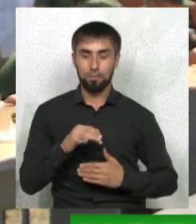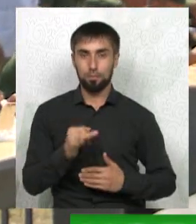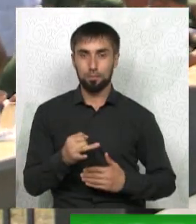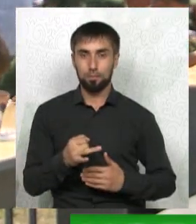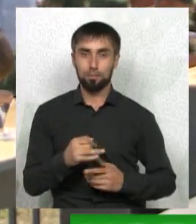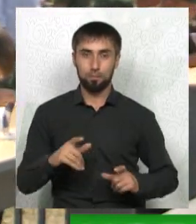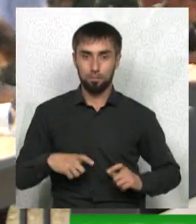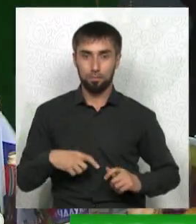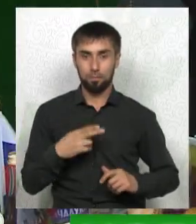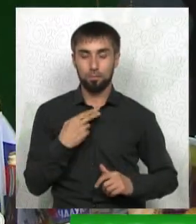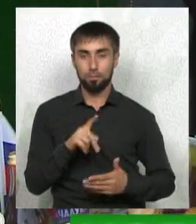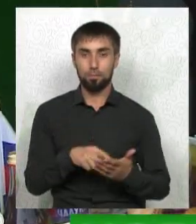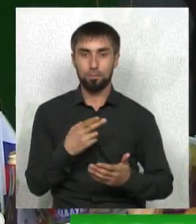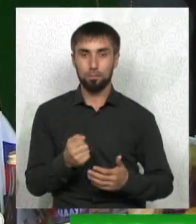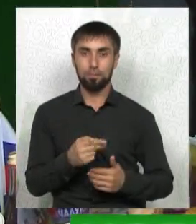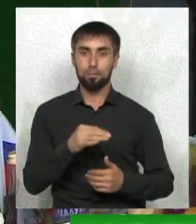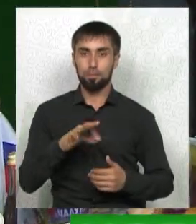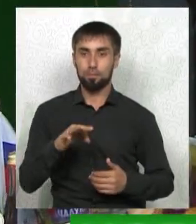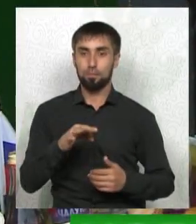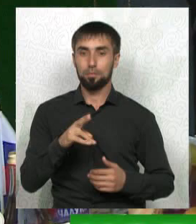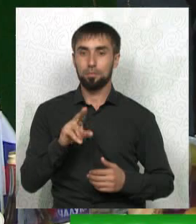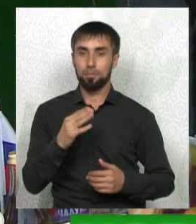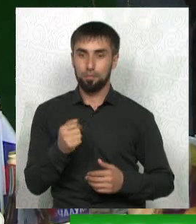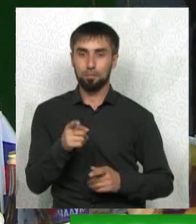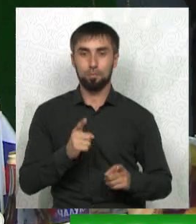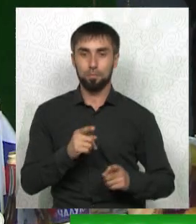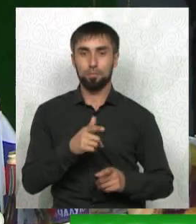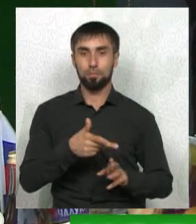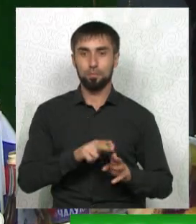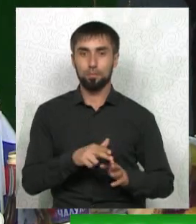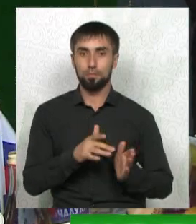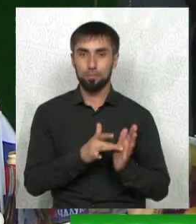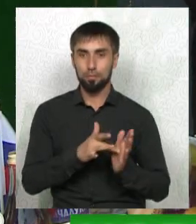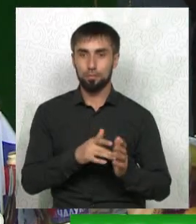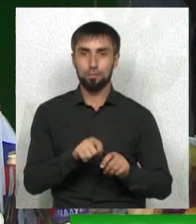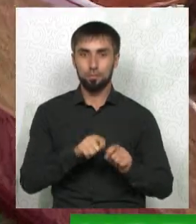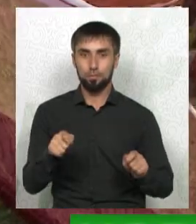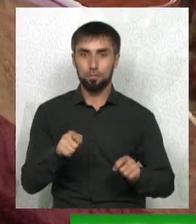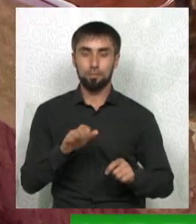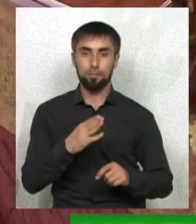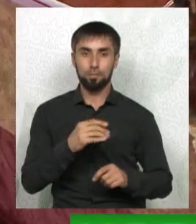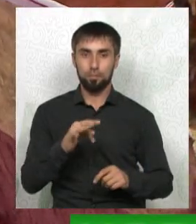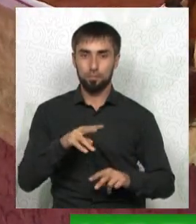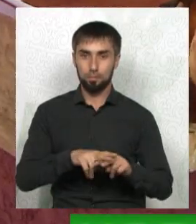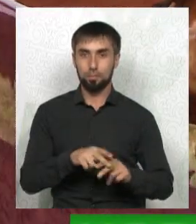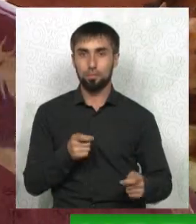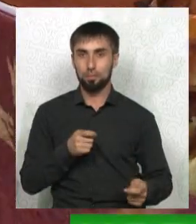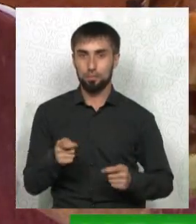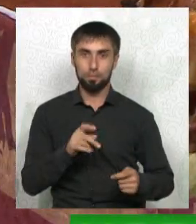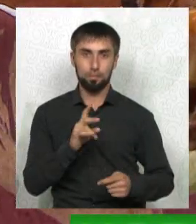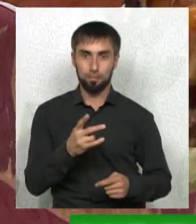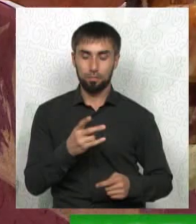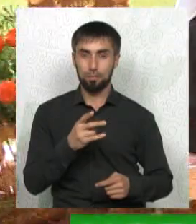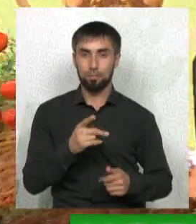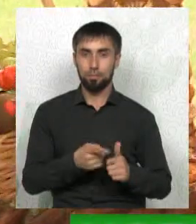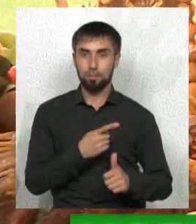и позавидовали, да? Да. Помимо армейской каши, настоящее гастрономическое путешествие открывается в шатрах. Администрация Назрани